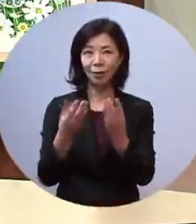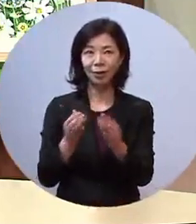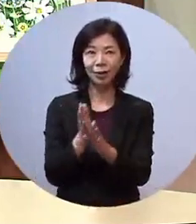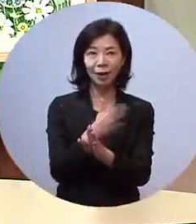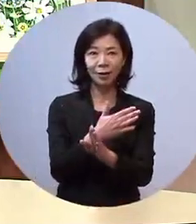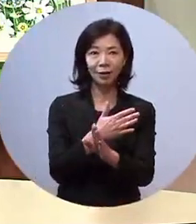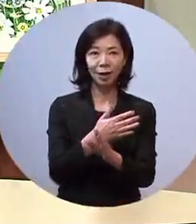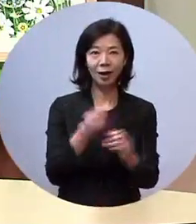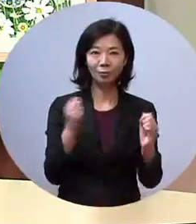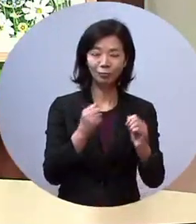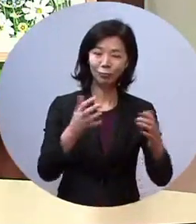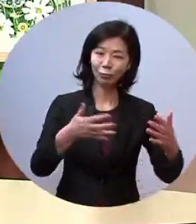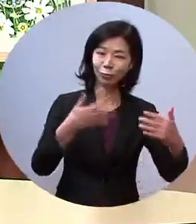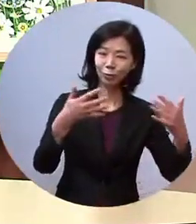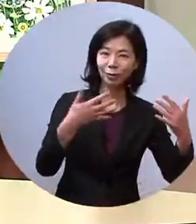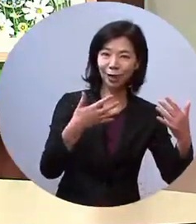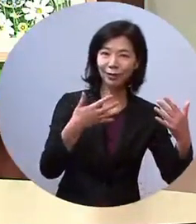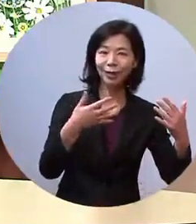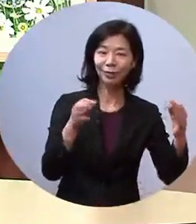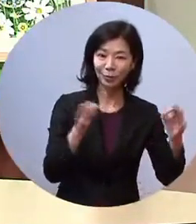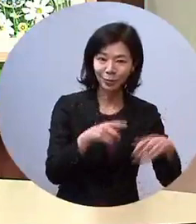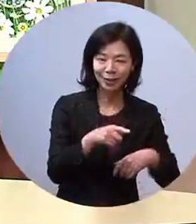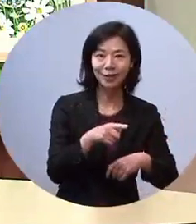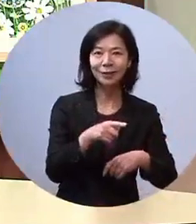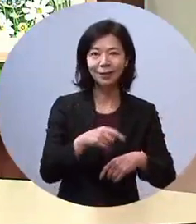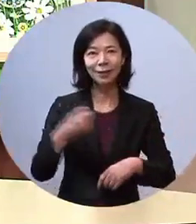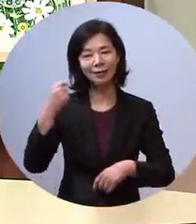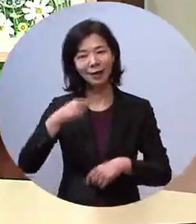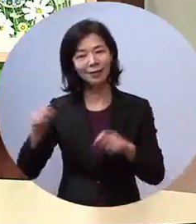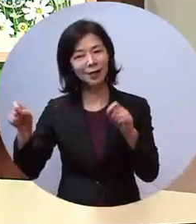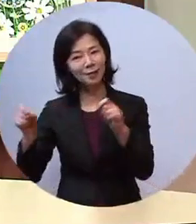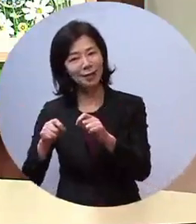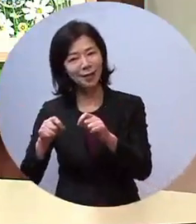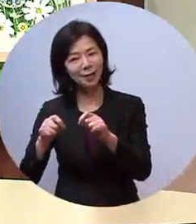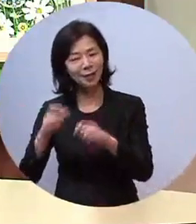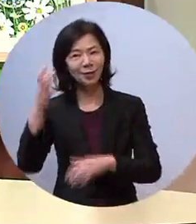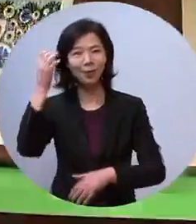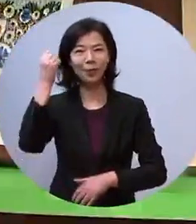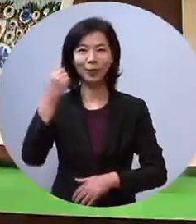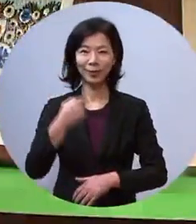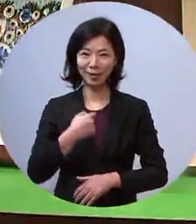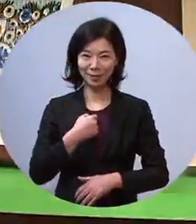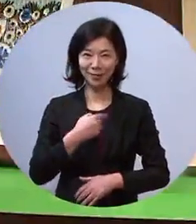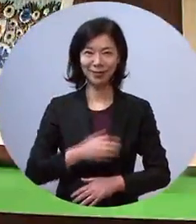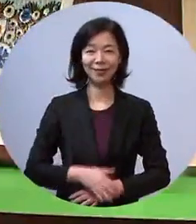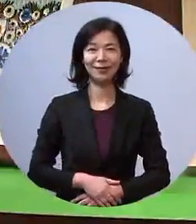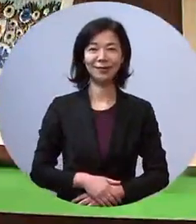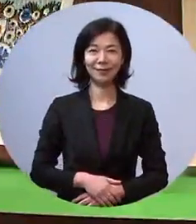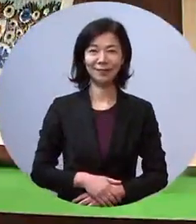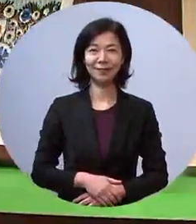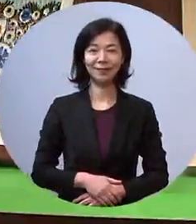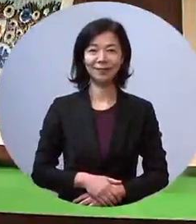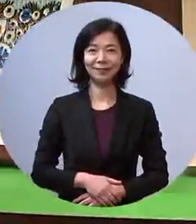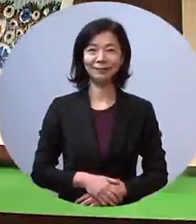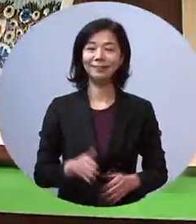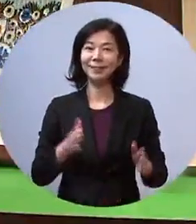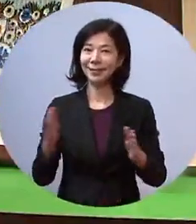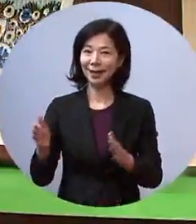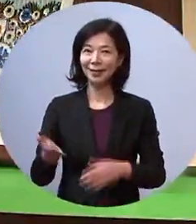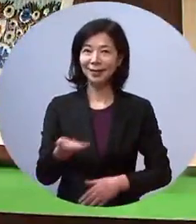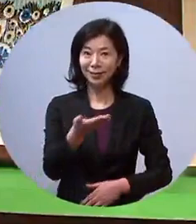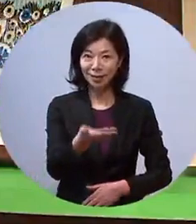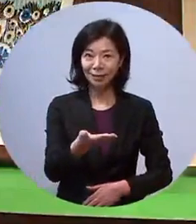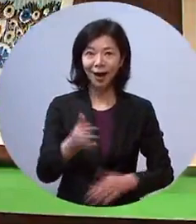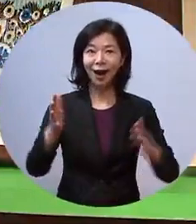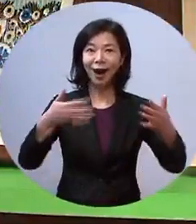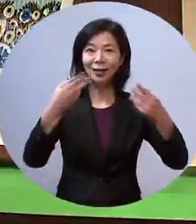くなってきて少し短い夏だったなと感じたのを思い出しました。さて、続いては